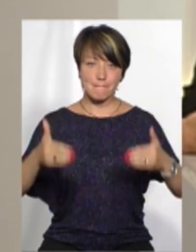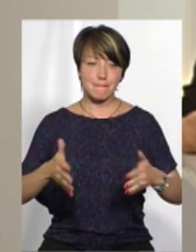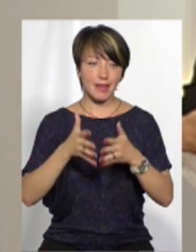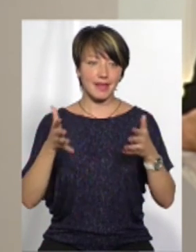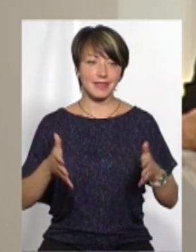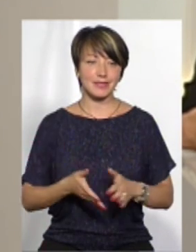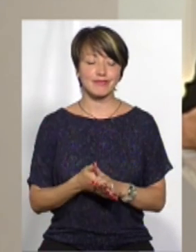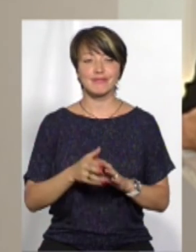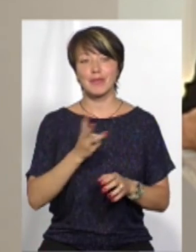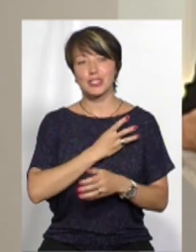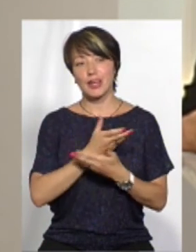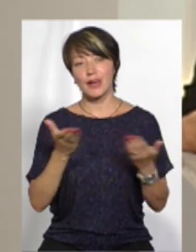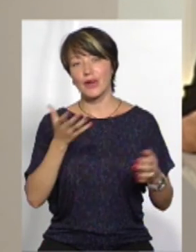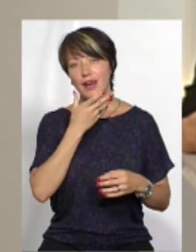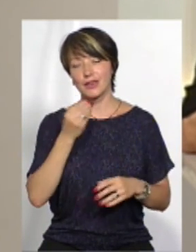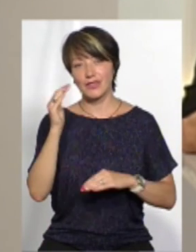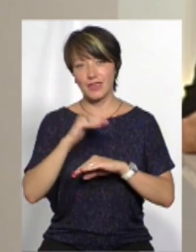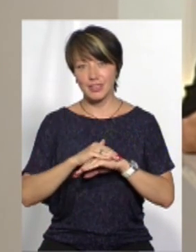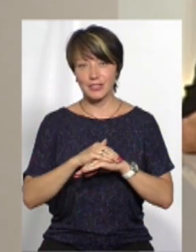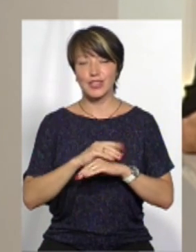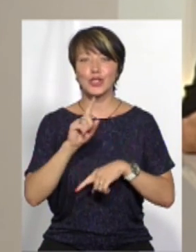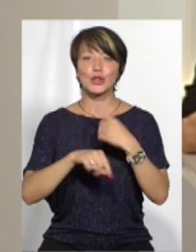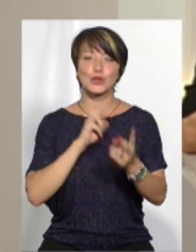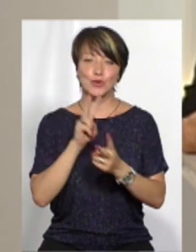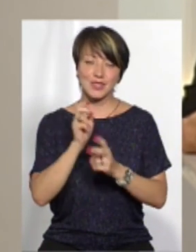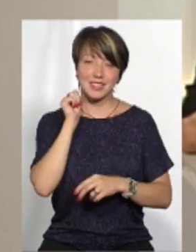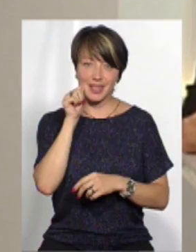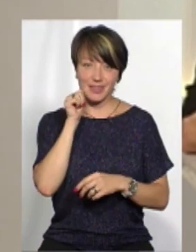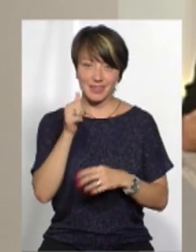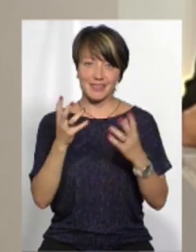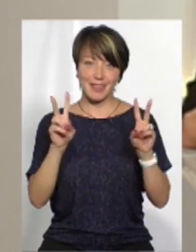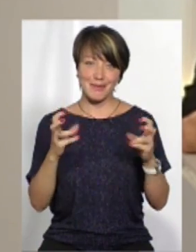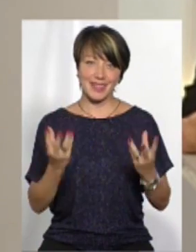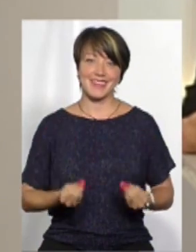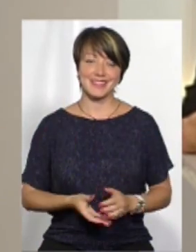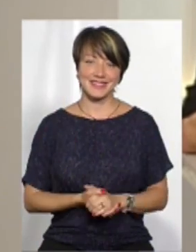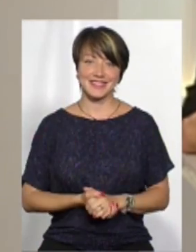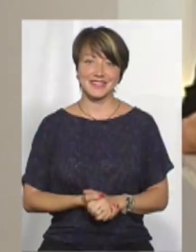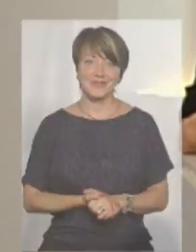банерів. Бажаю всім гарного вечора та до зустрічі завтра у темі дня.